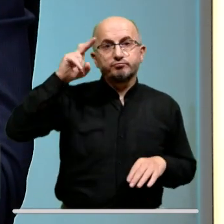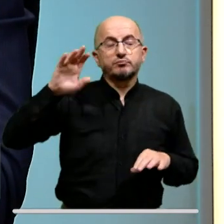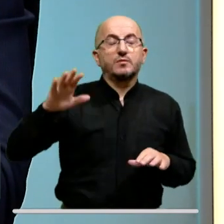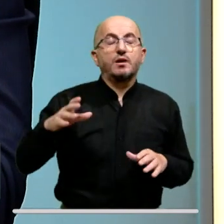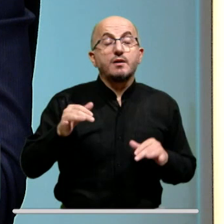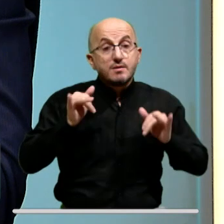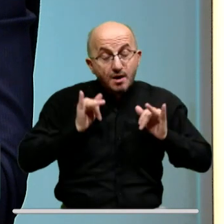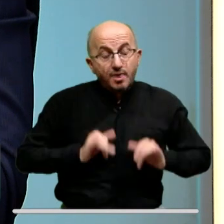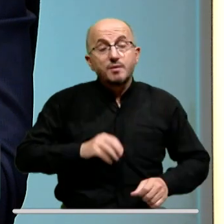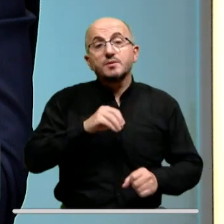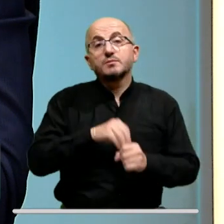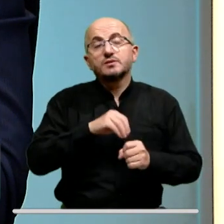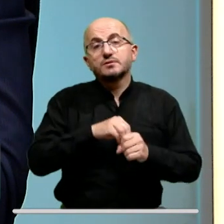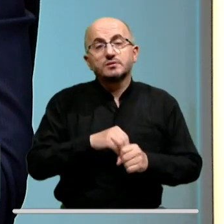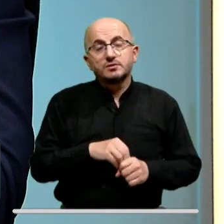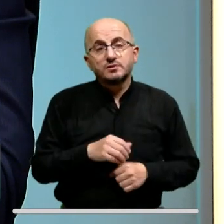rahat edebilmesi için